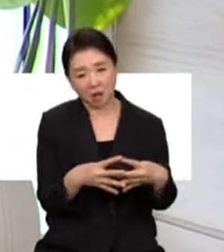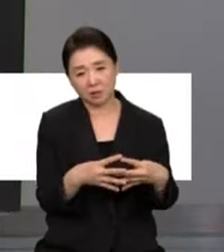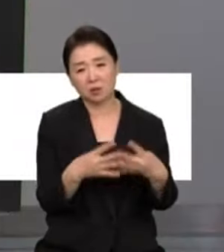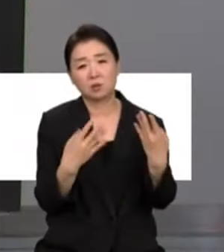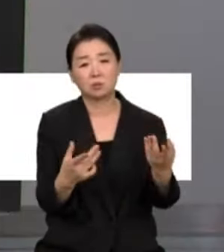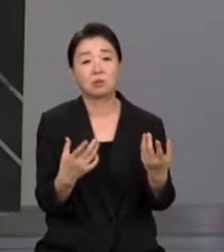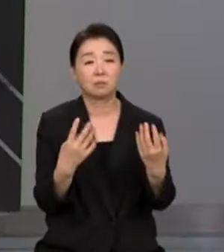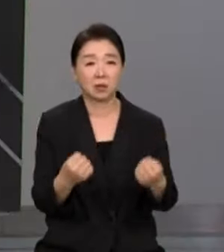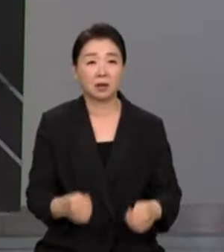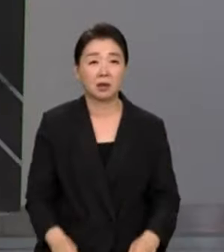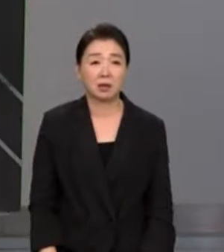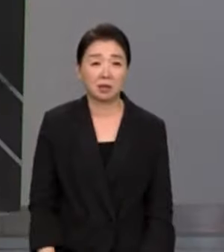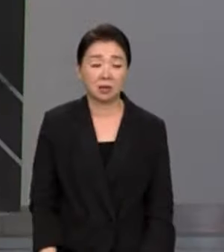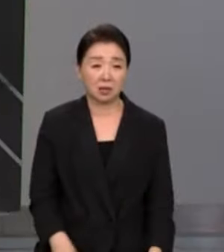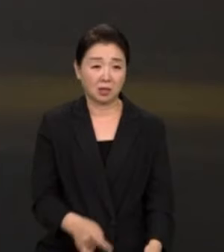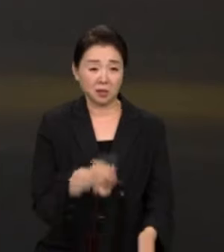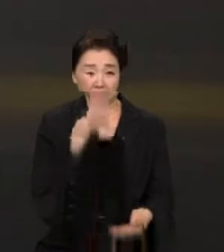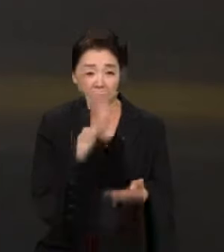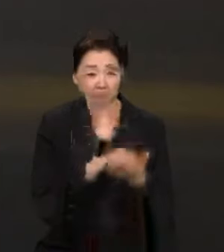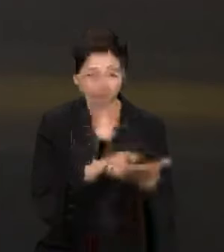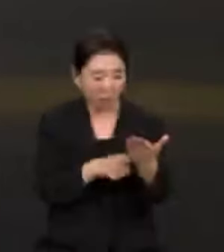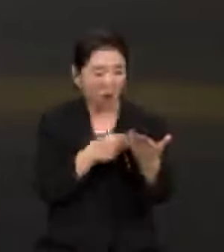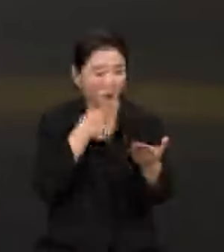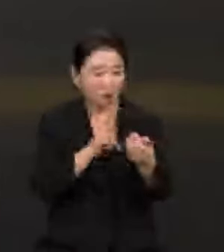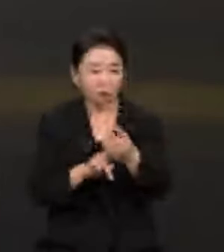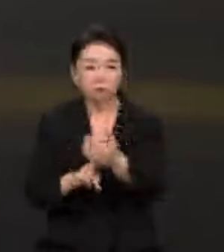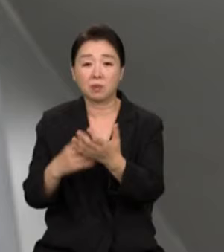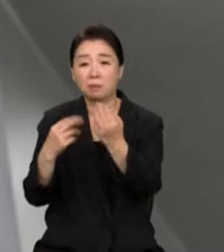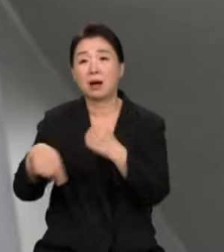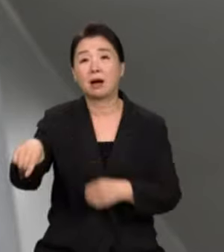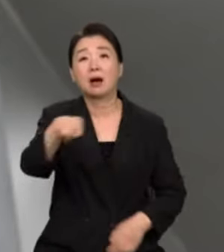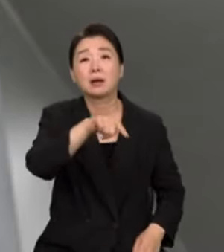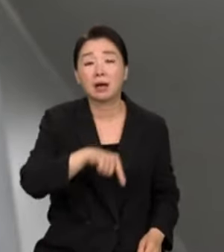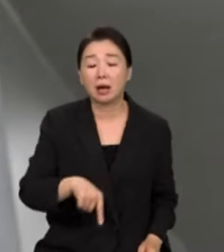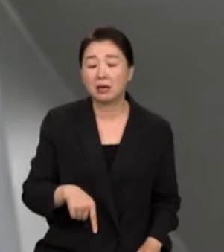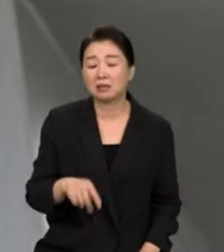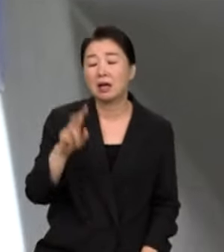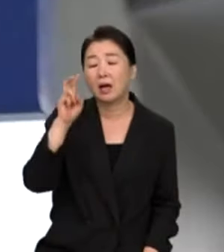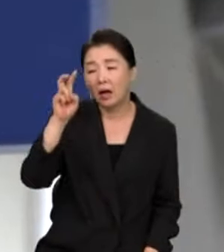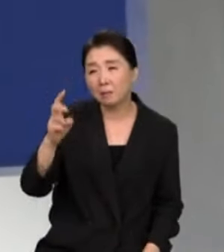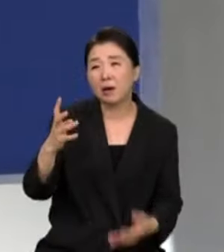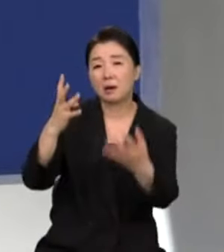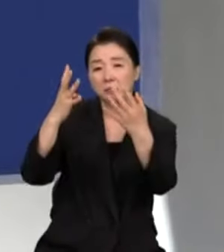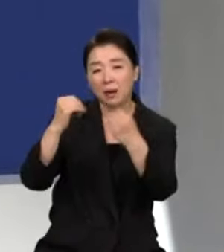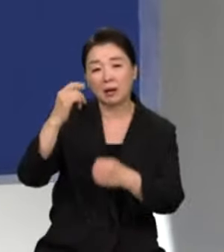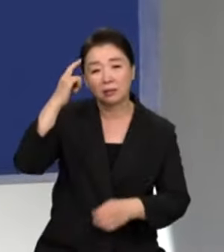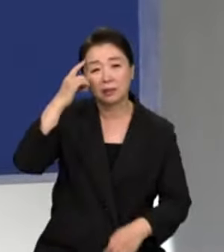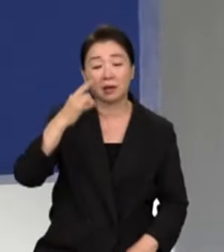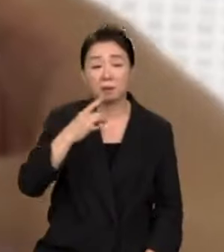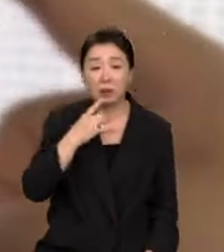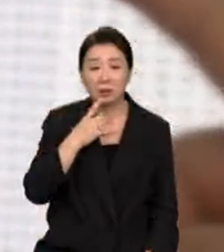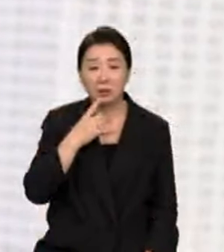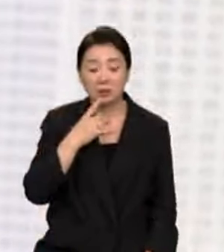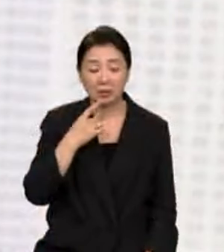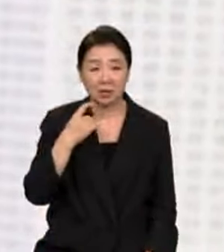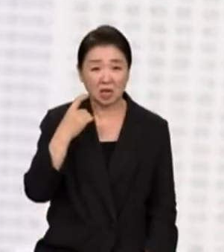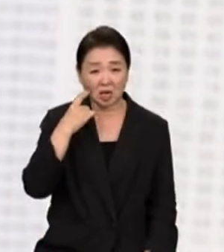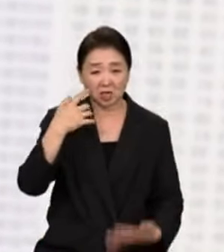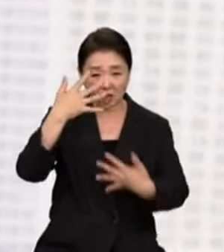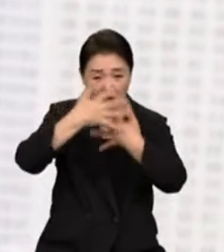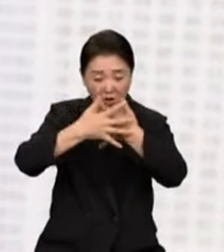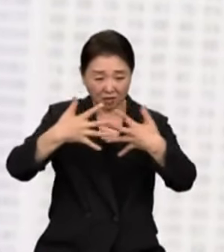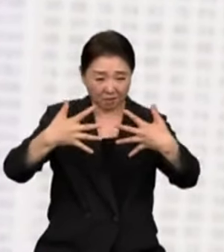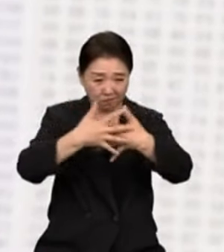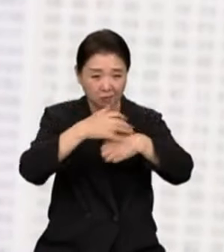많아요 드러나지 않은 범죄 규모가 훨씬 크지만 짐작만 할뿐입니다 페이크 범죄에 대해선 함정